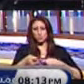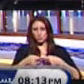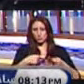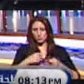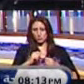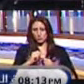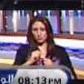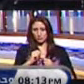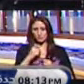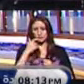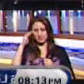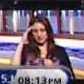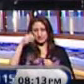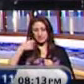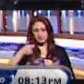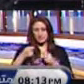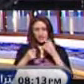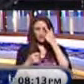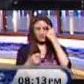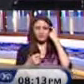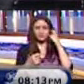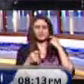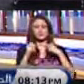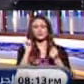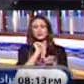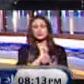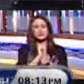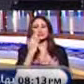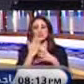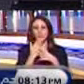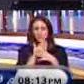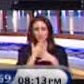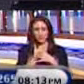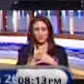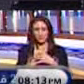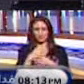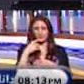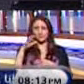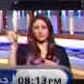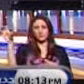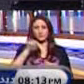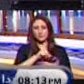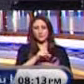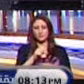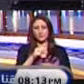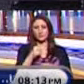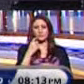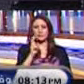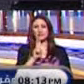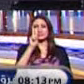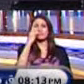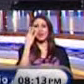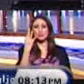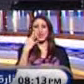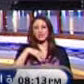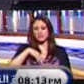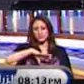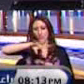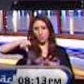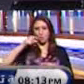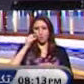مساء الخير يا باشا. مساء الخير، اتفضل حبيبي. اتسجنت؟ أنا اتخذنا حوالي من 37 نفر من سوق اسمه